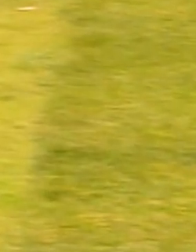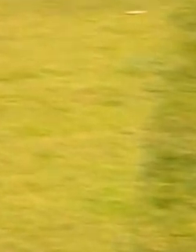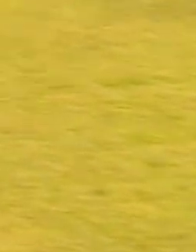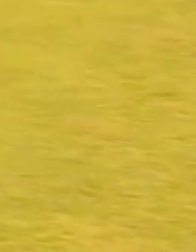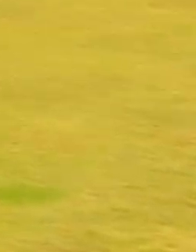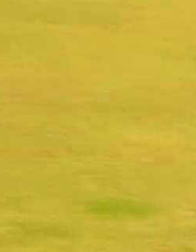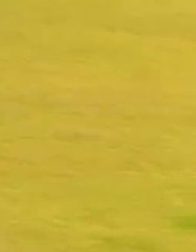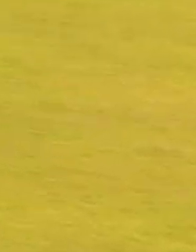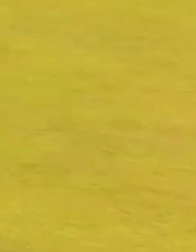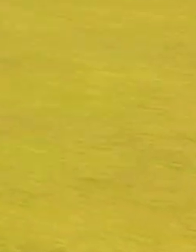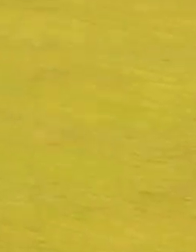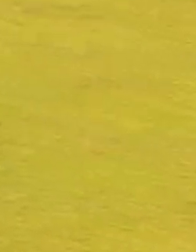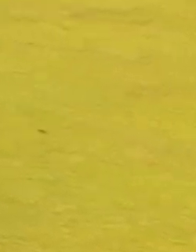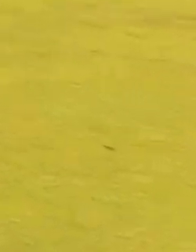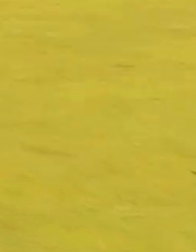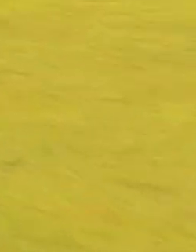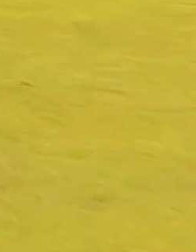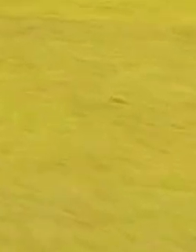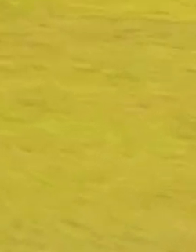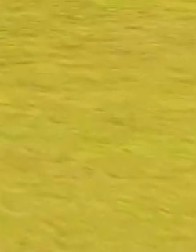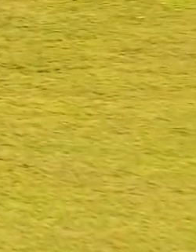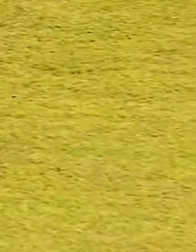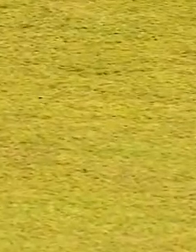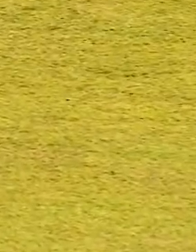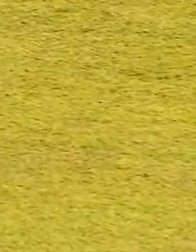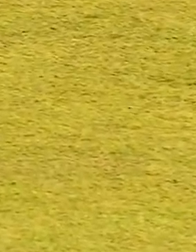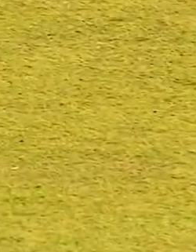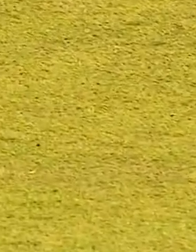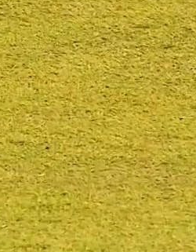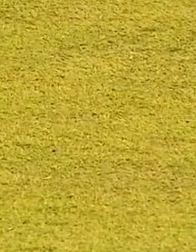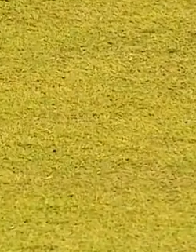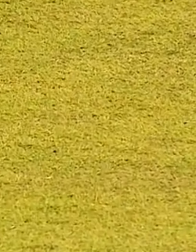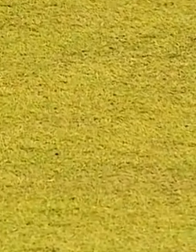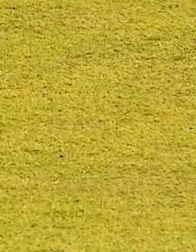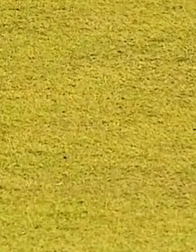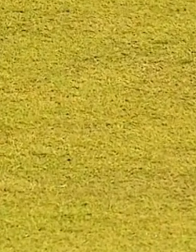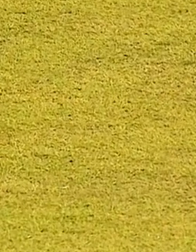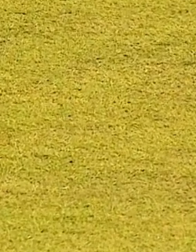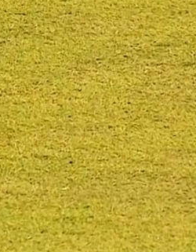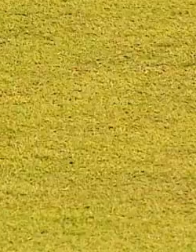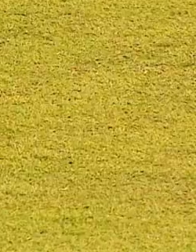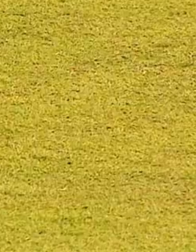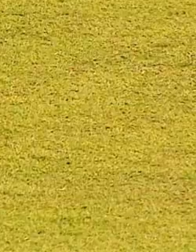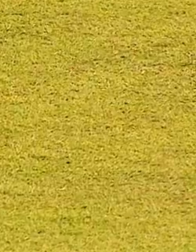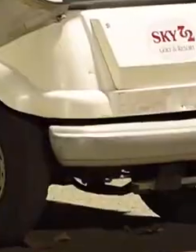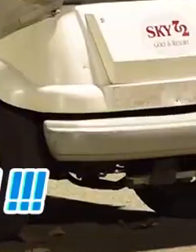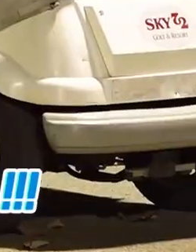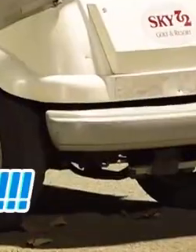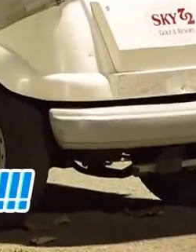호르 오 오 오 오 오 오 오 오 오 으